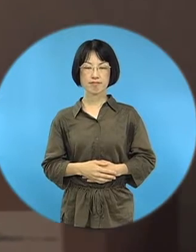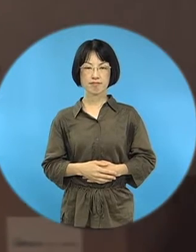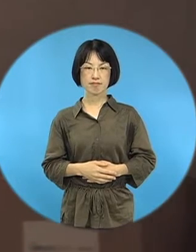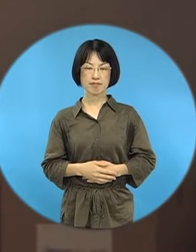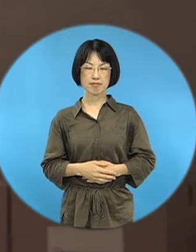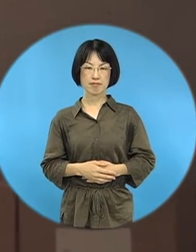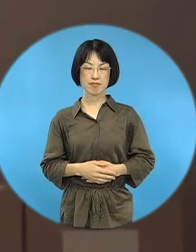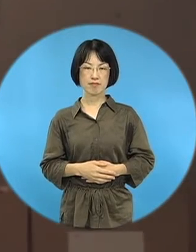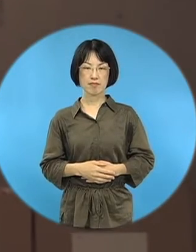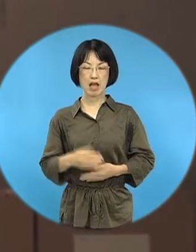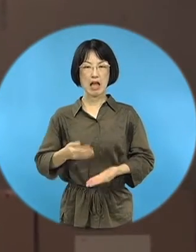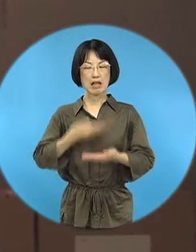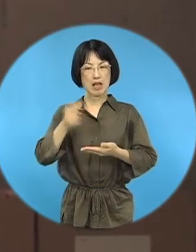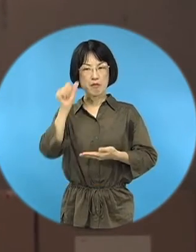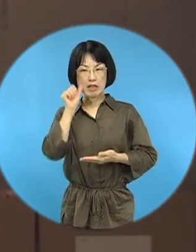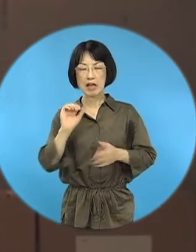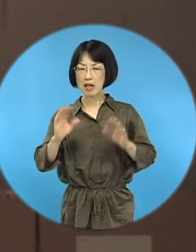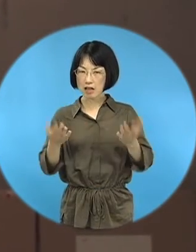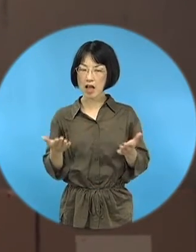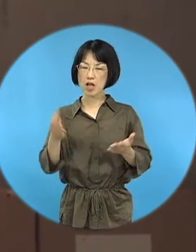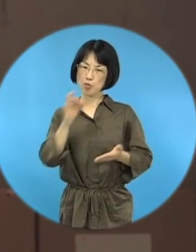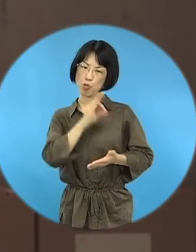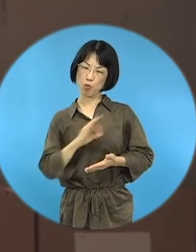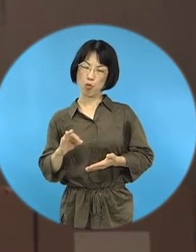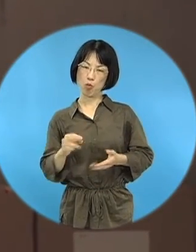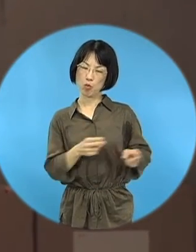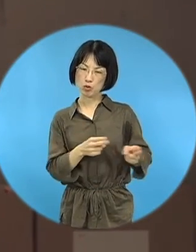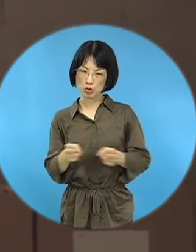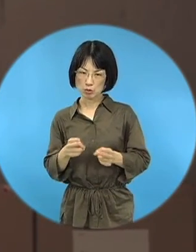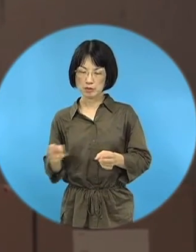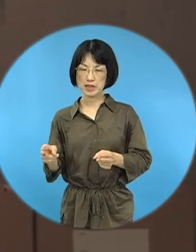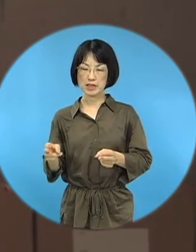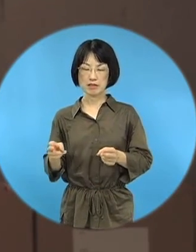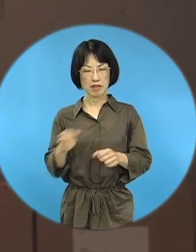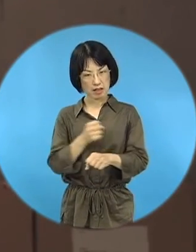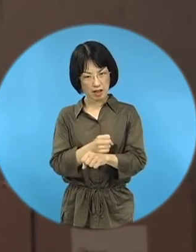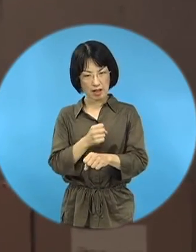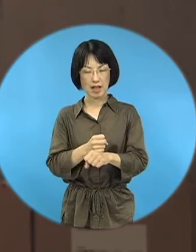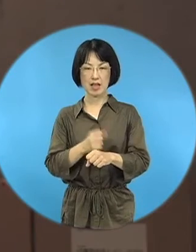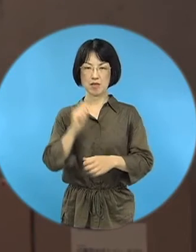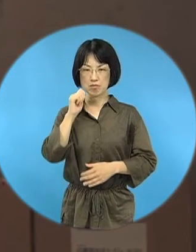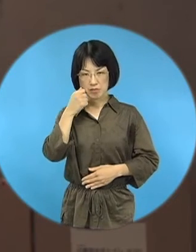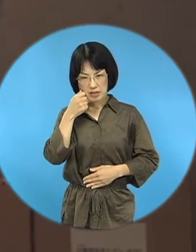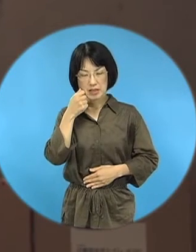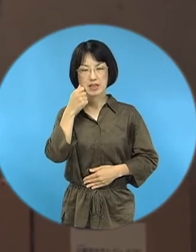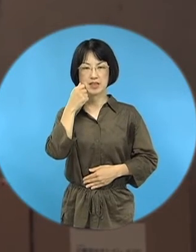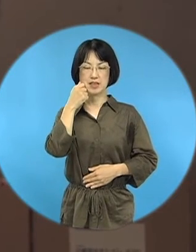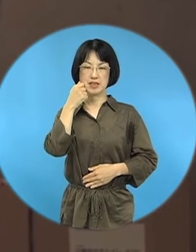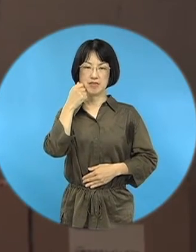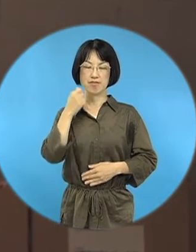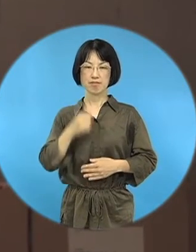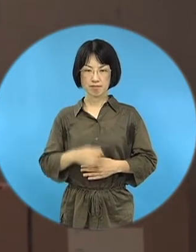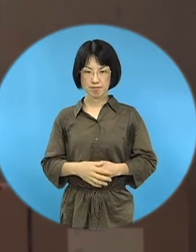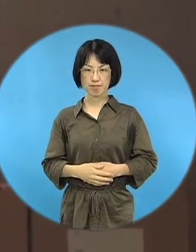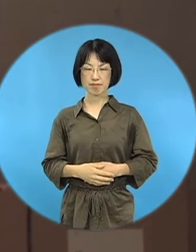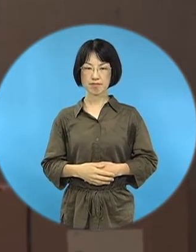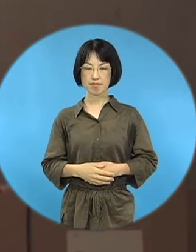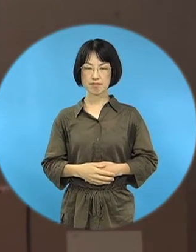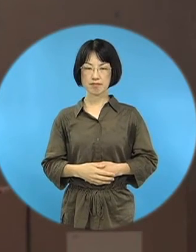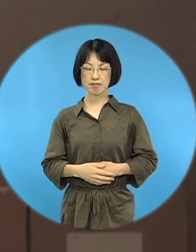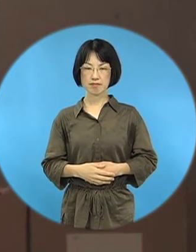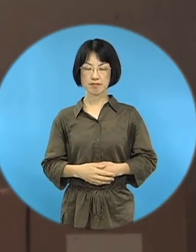ですね。乾パンなど普段使わないものを用意するというのは管理や計測が非常に難しいです